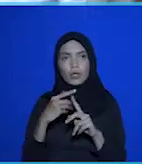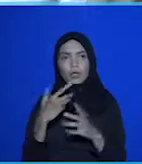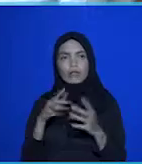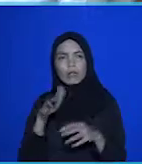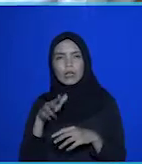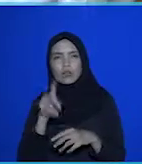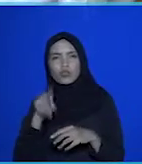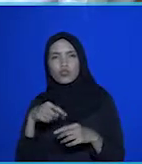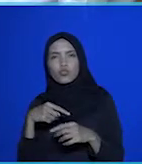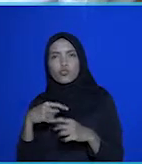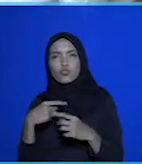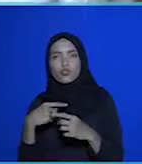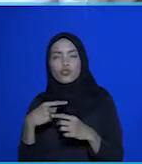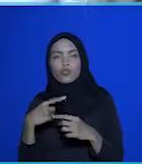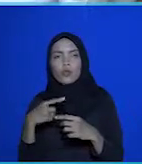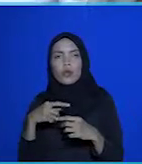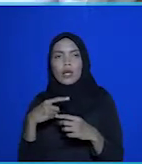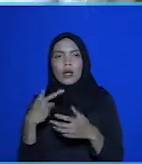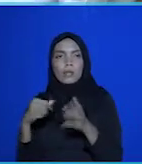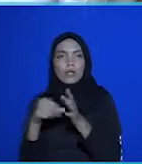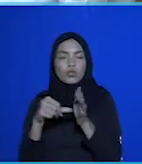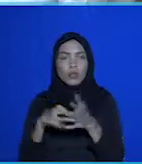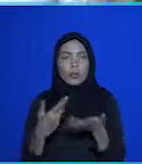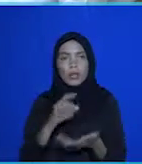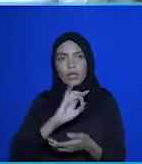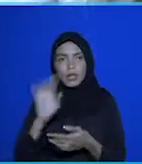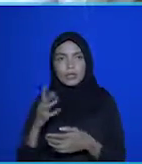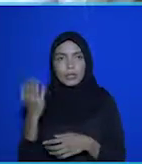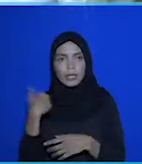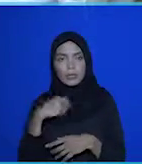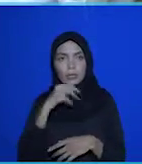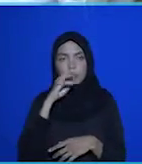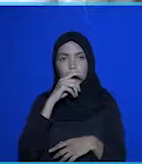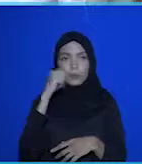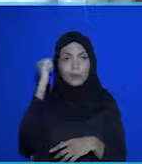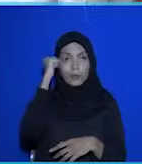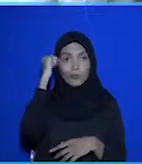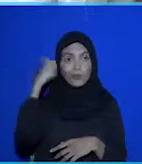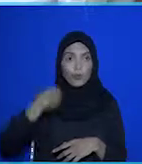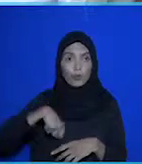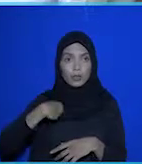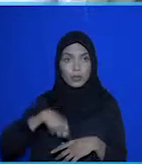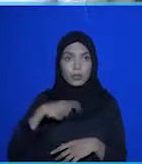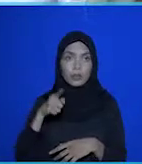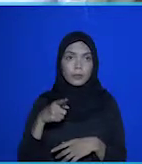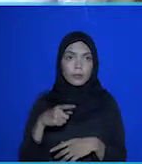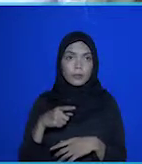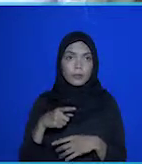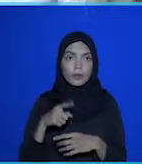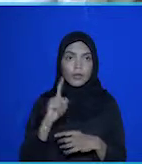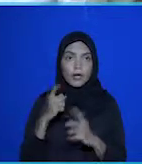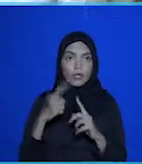Sementara yang tadi sudah kami sampaikan, pada saat Ibu Menteri turun di tanggal 26, itu sudah ada tugas baru kita, yaitu akan